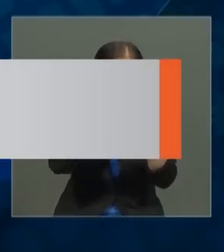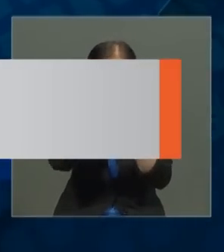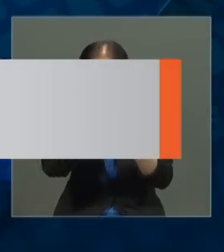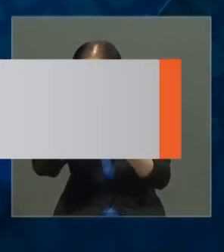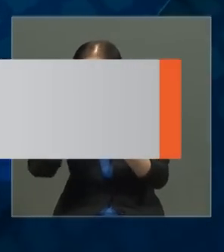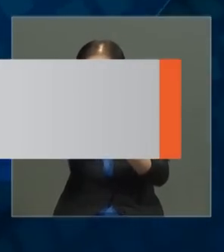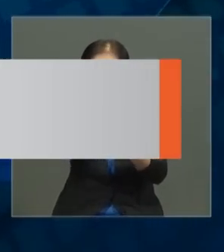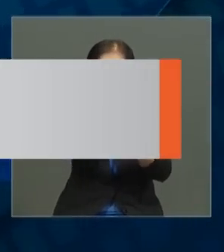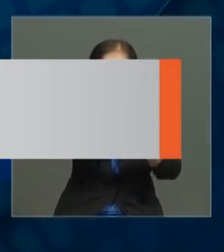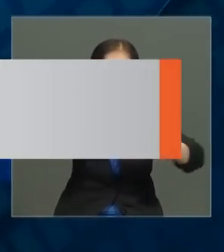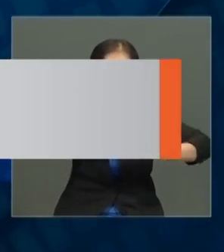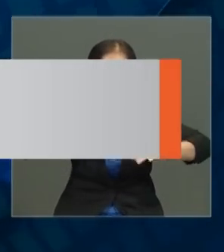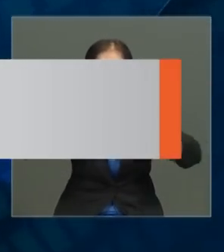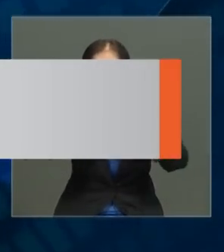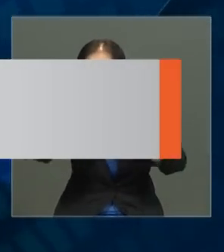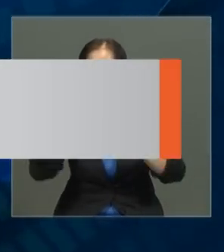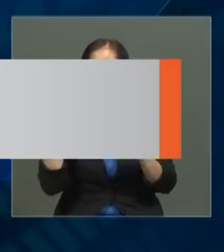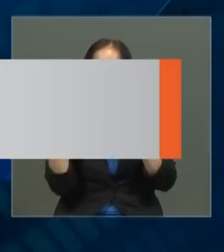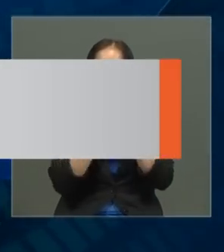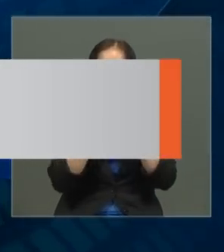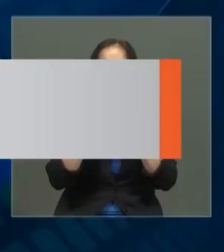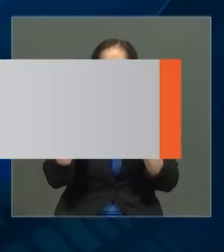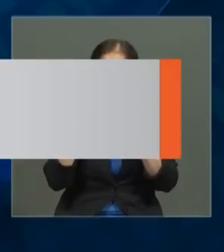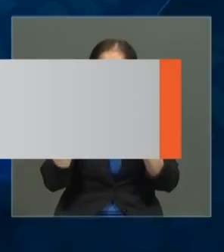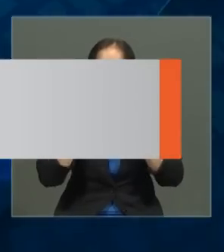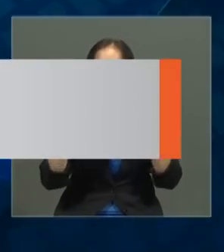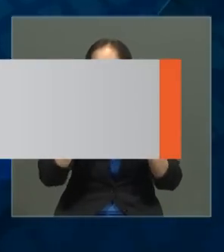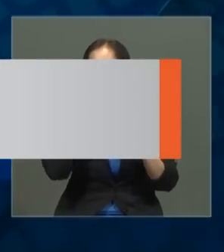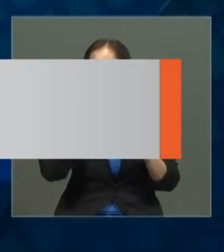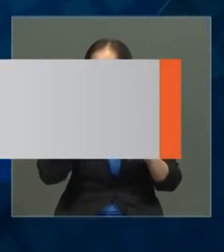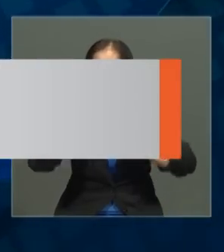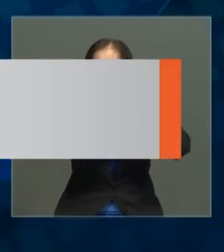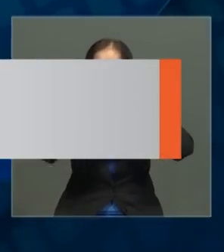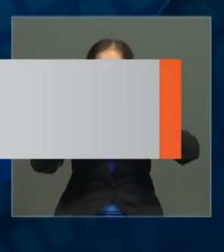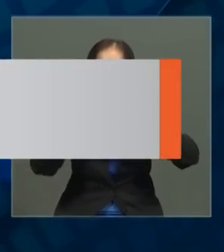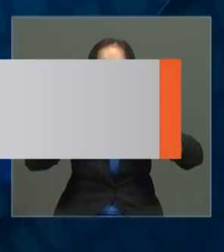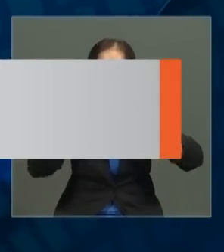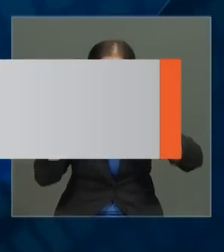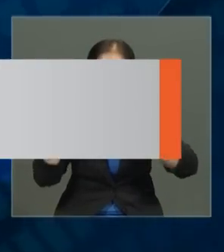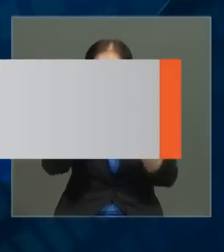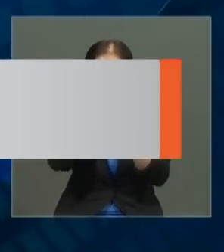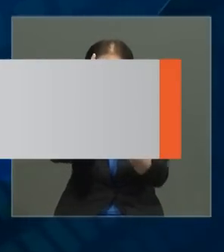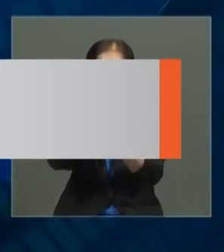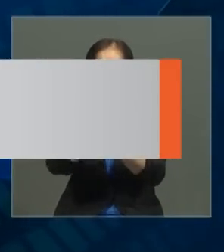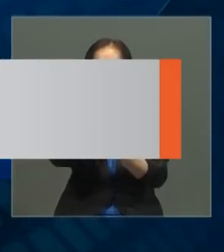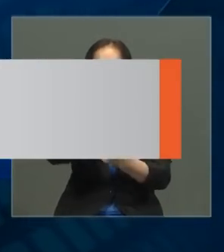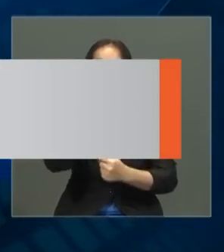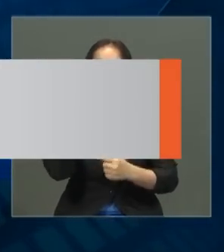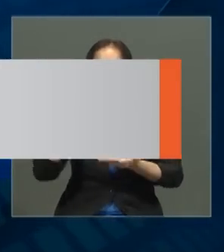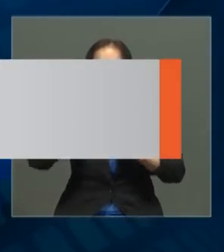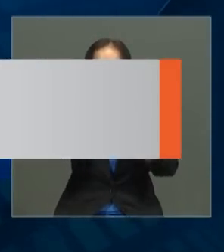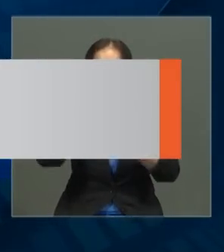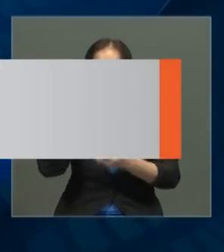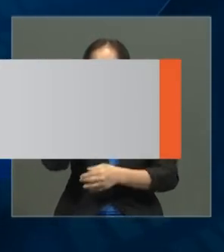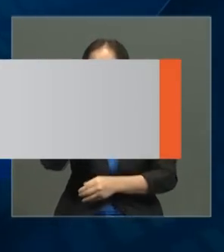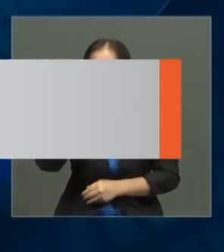isolation ตอนนี้นอกจากกทม.แล้วนะคะทีมค้นโควิดปักหมุดปริมณฑลที่กล่าวไปแล้วทั้งหมดนี้ให้ด้วยนะคะก็จะมีนน